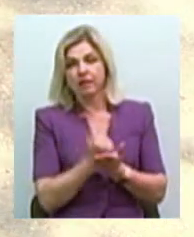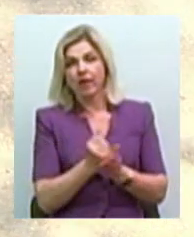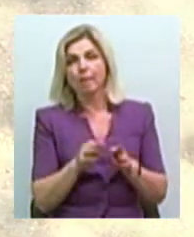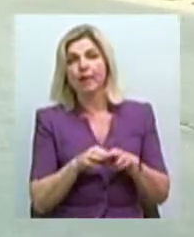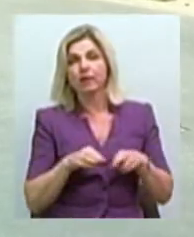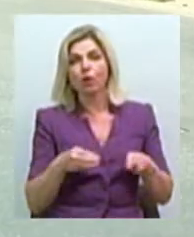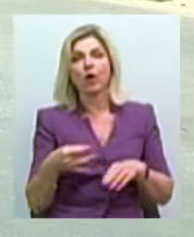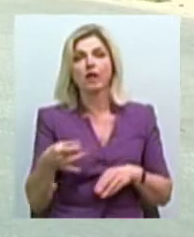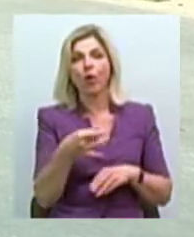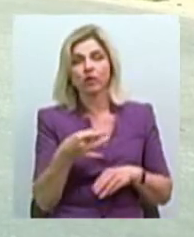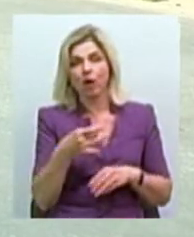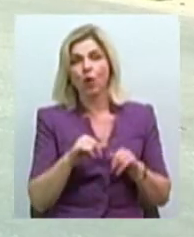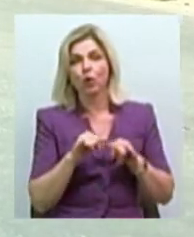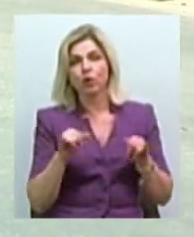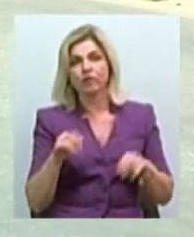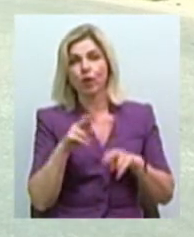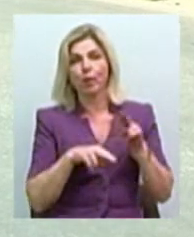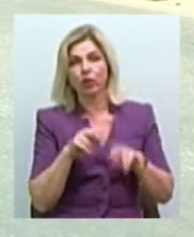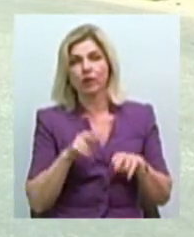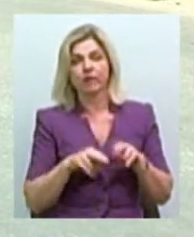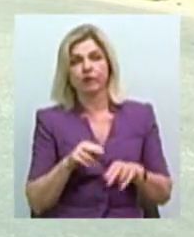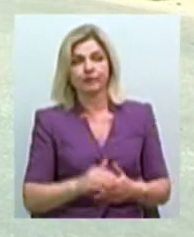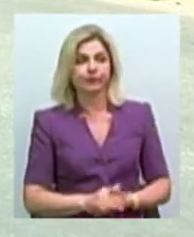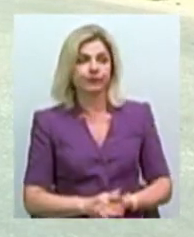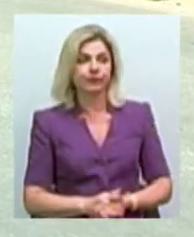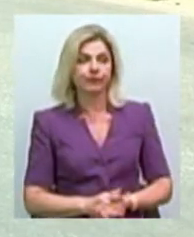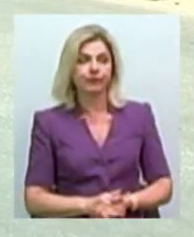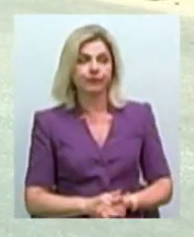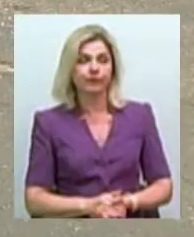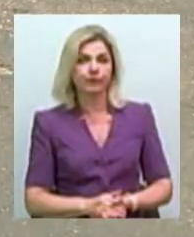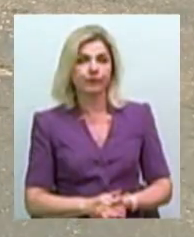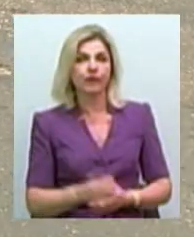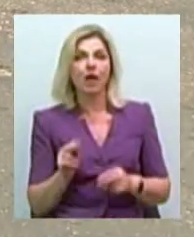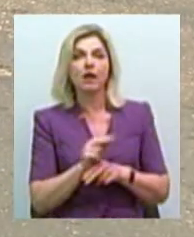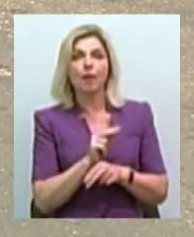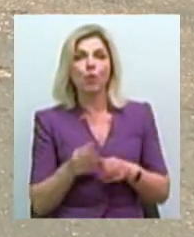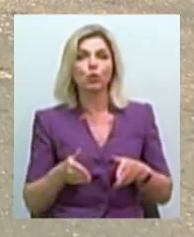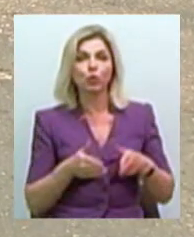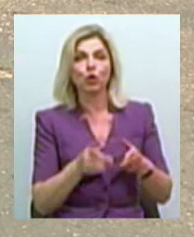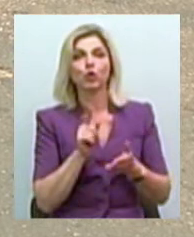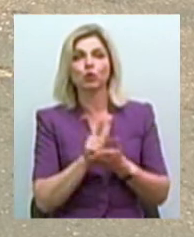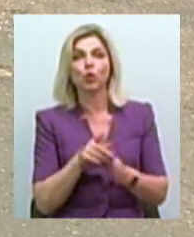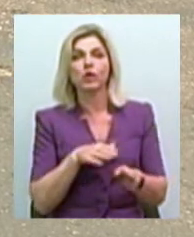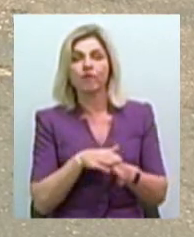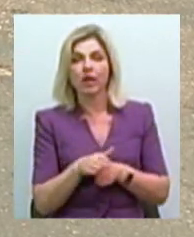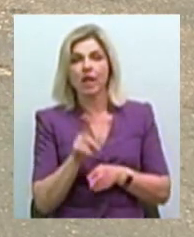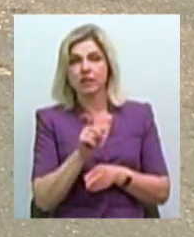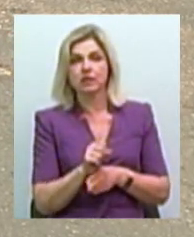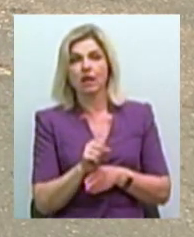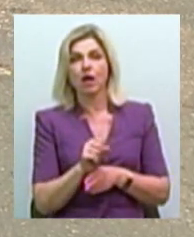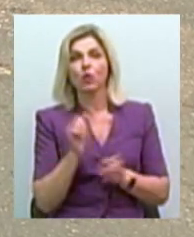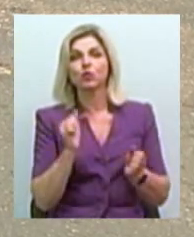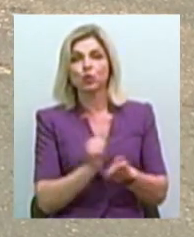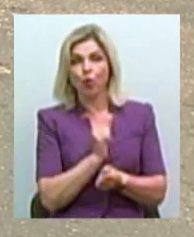Міністерством регіонального розвитку будівництва та житлово-комунального господарства України, ремонт доріг повинен здійснюватись за сухої